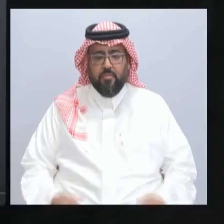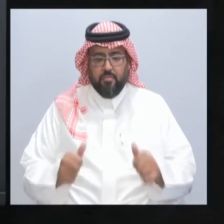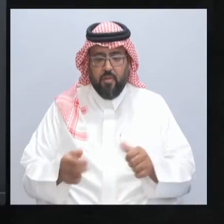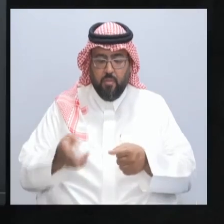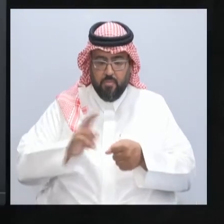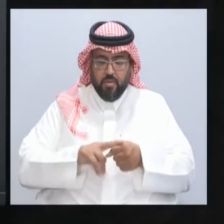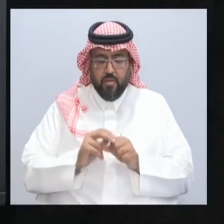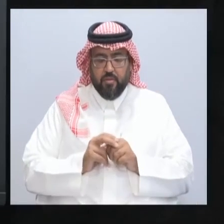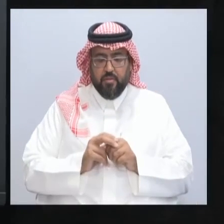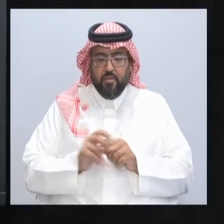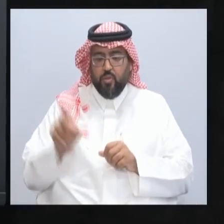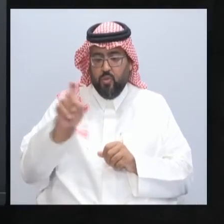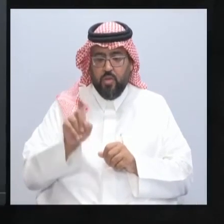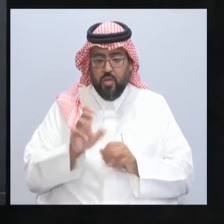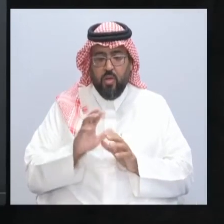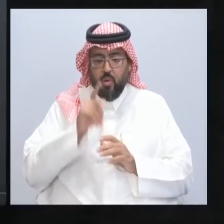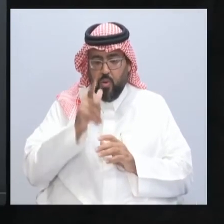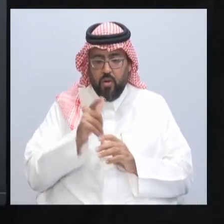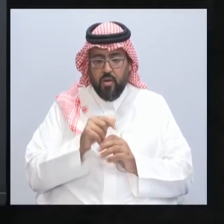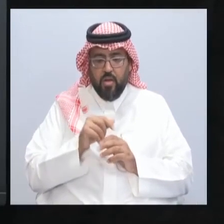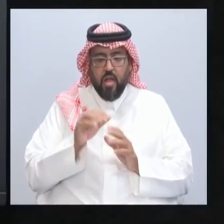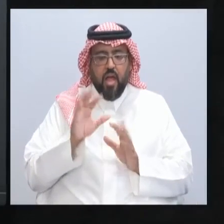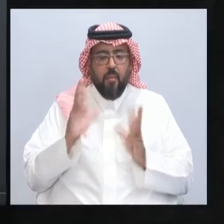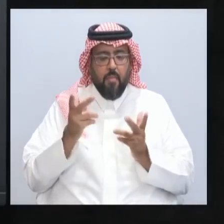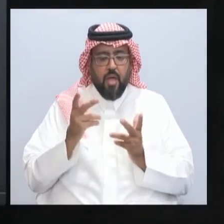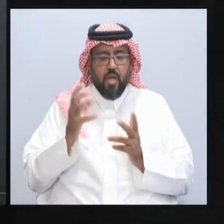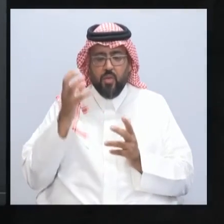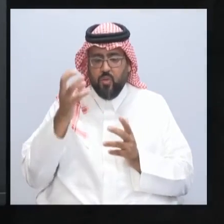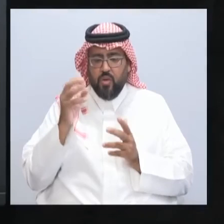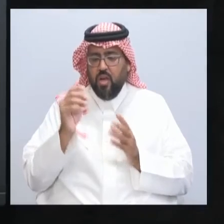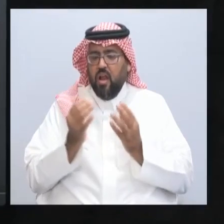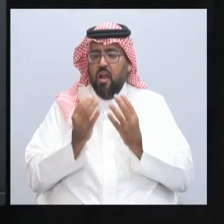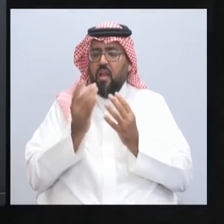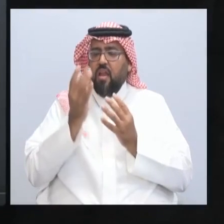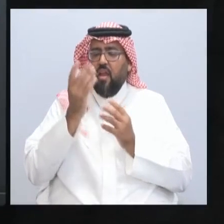رجعنا لكم كان السؤال يقول عرف الصخور